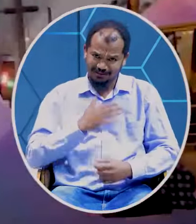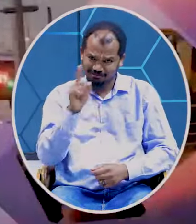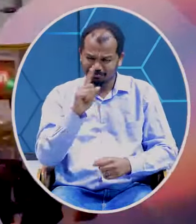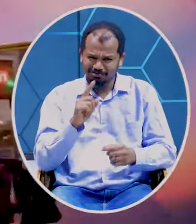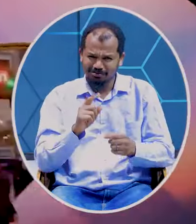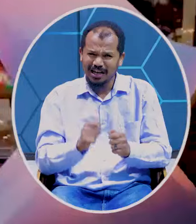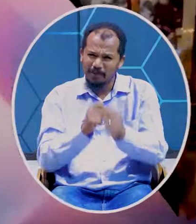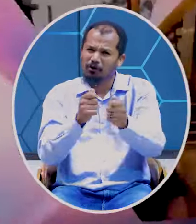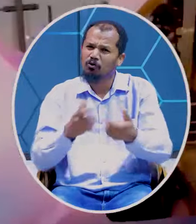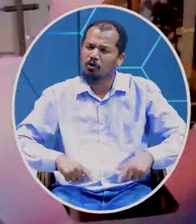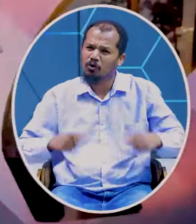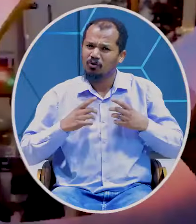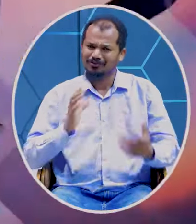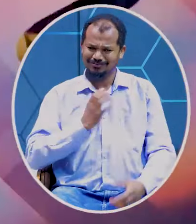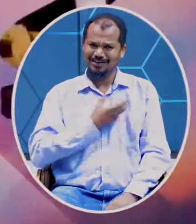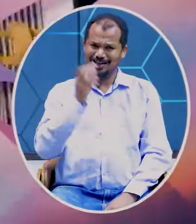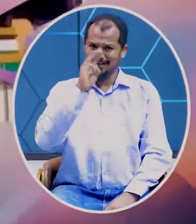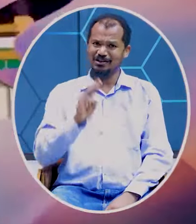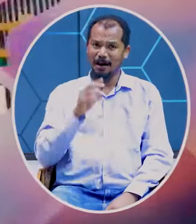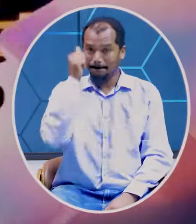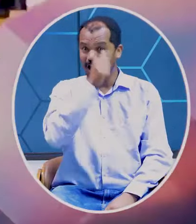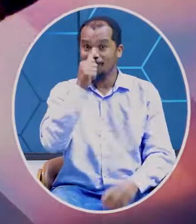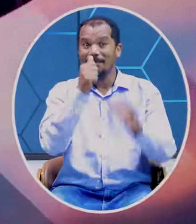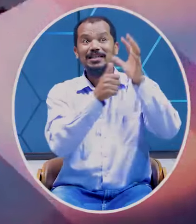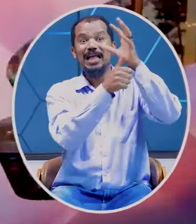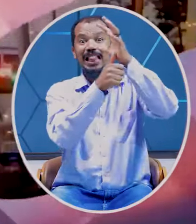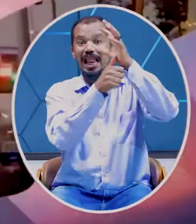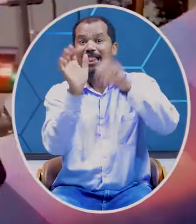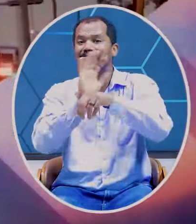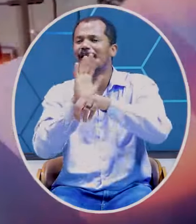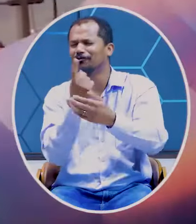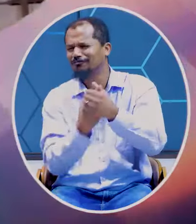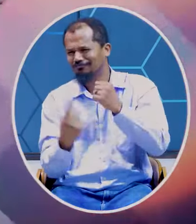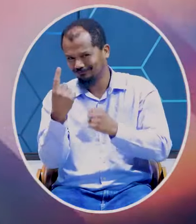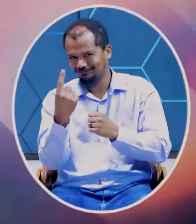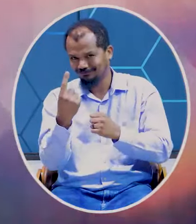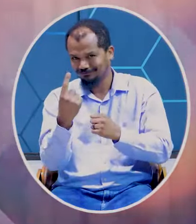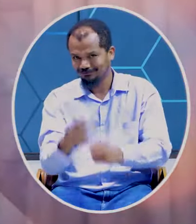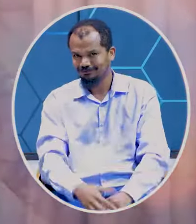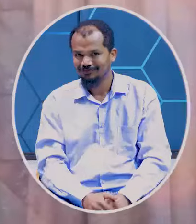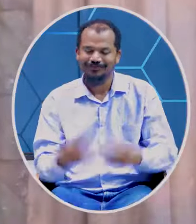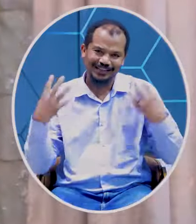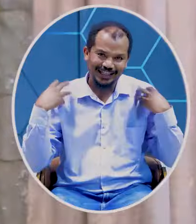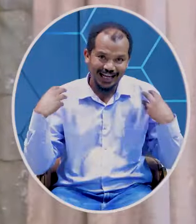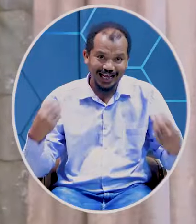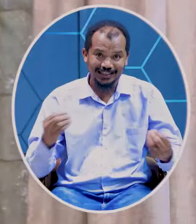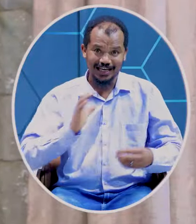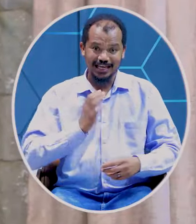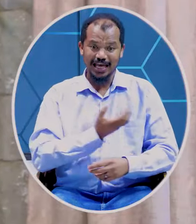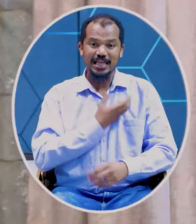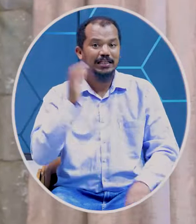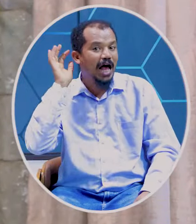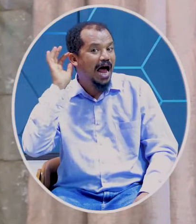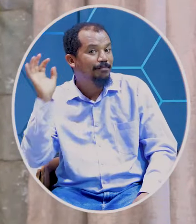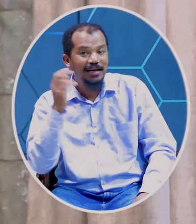ለሀገራችን ምን አበርክቶ ይኖረን? እኛስ በኢትዮጵያ ሳተላይት ቴሌቪዥን ብቻ? እንስጥልን